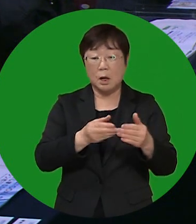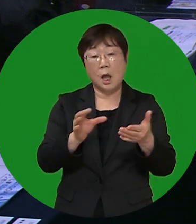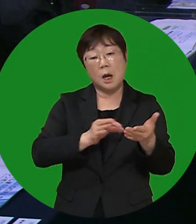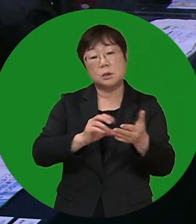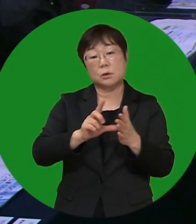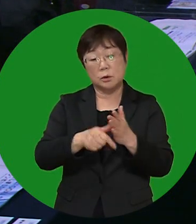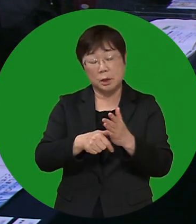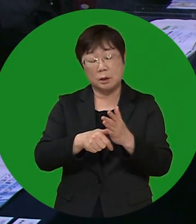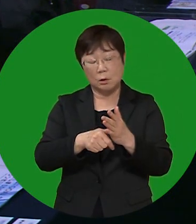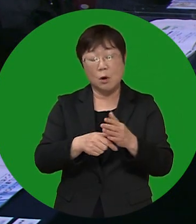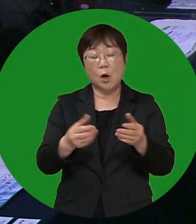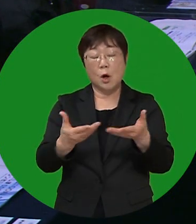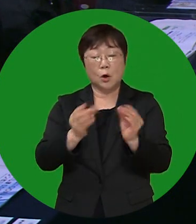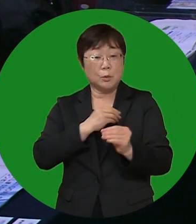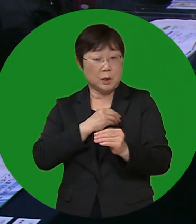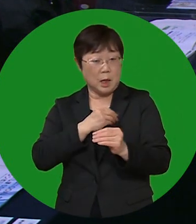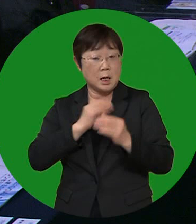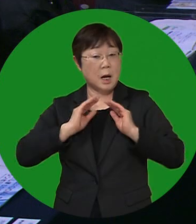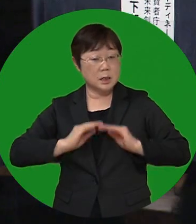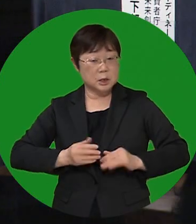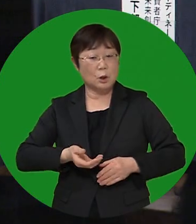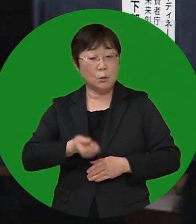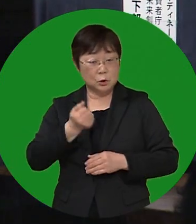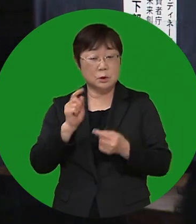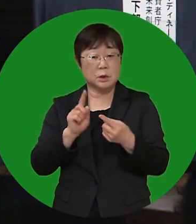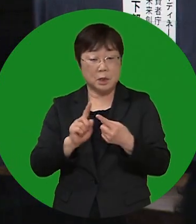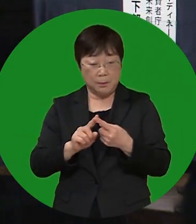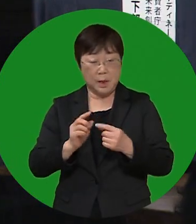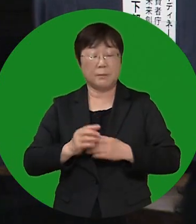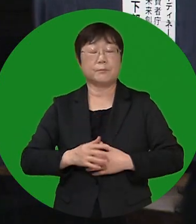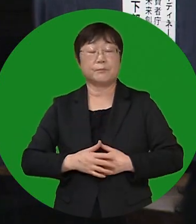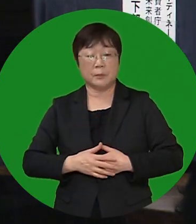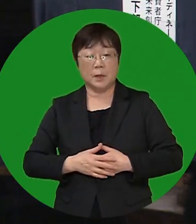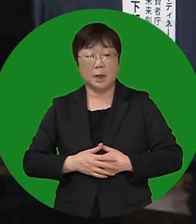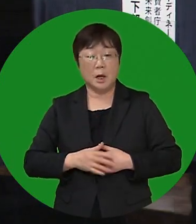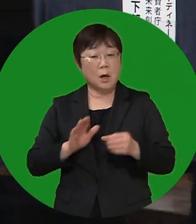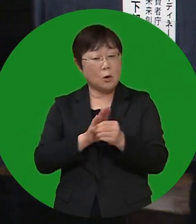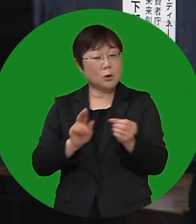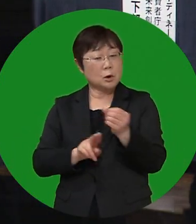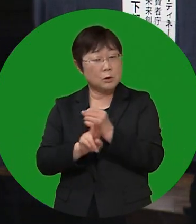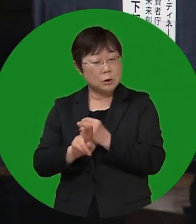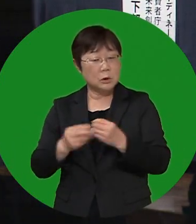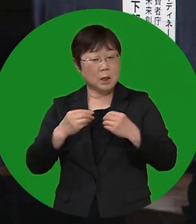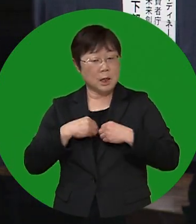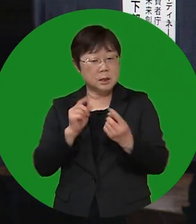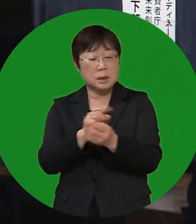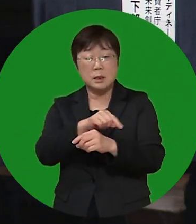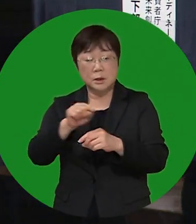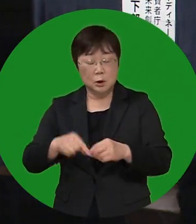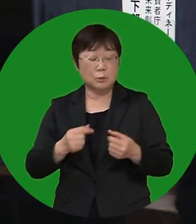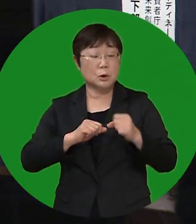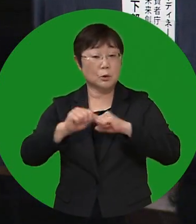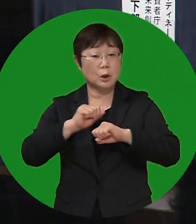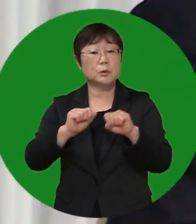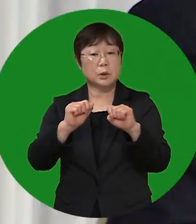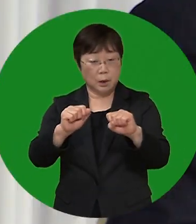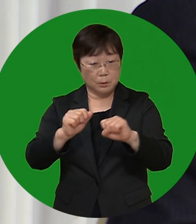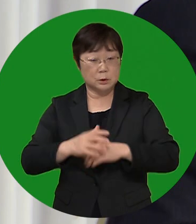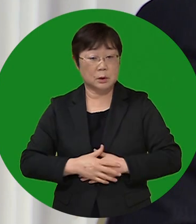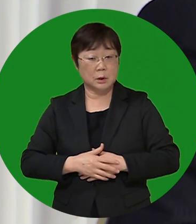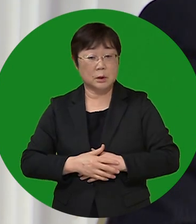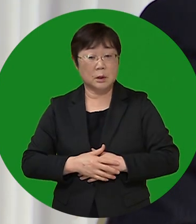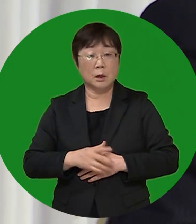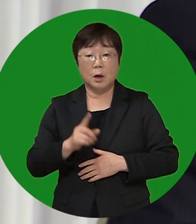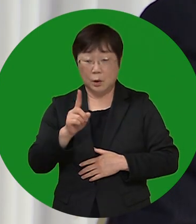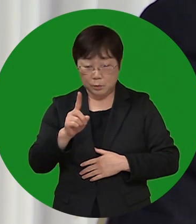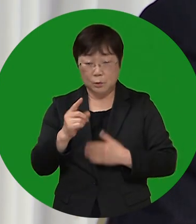ジンに行け猫れる組合員さんにも安心感を持っていただけるようにということで新型コロナウイルスの感染対策も取り組んでいますそれ